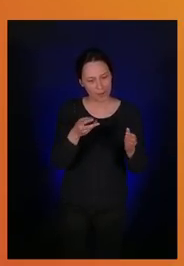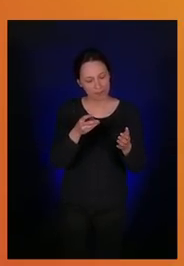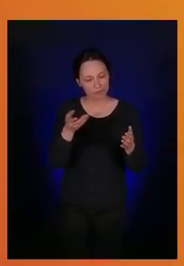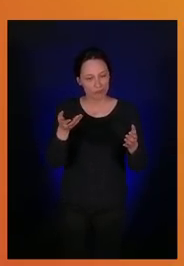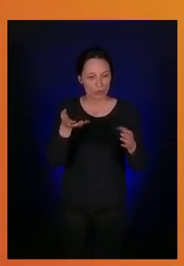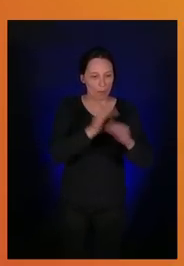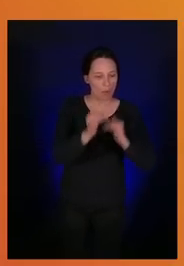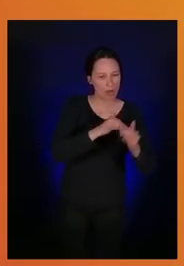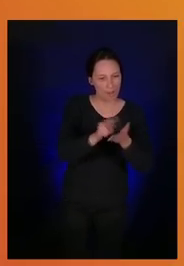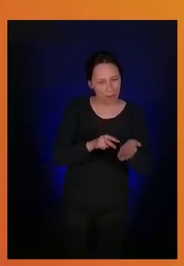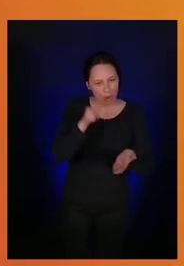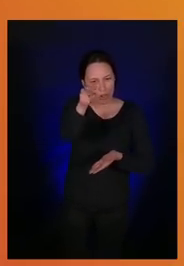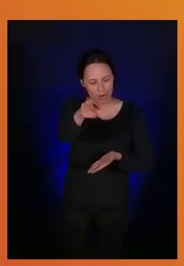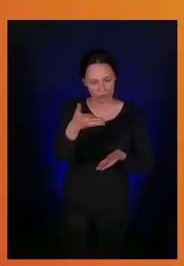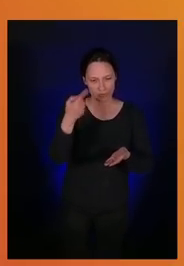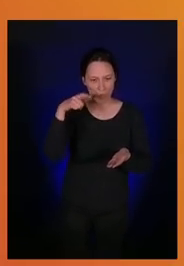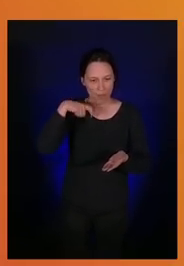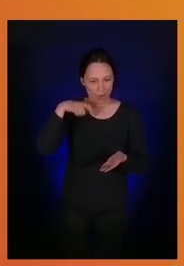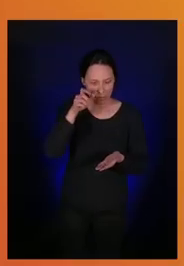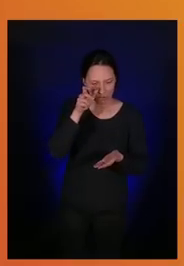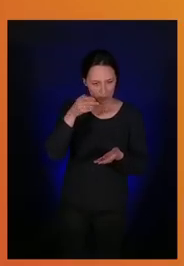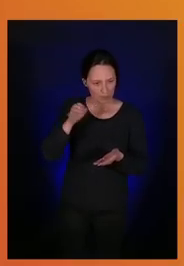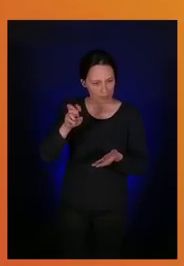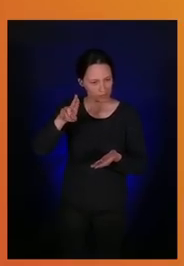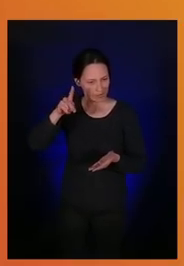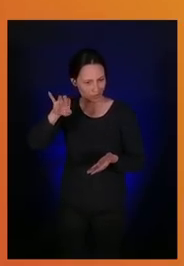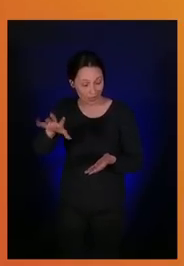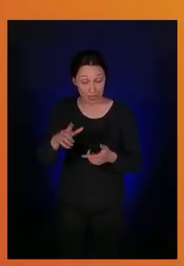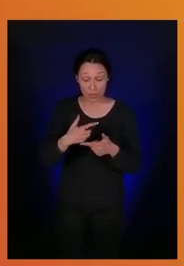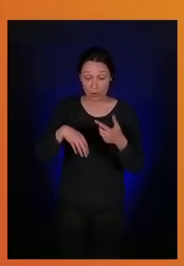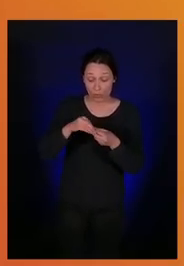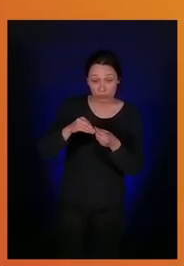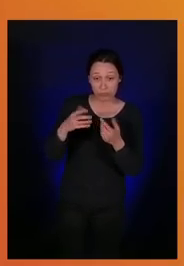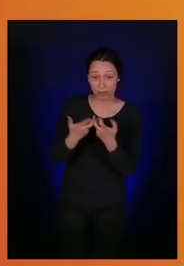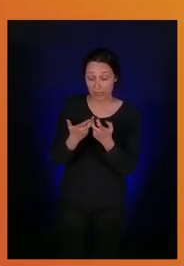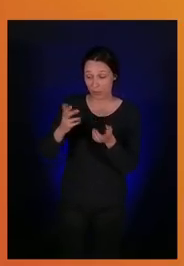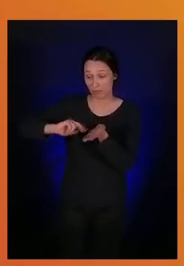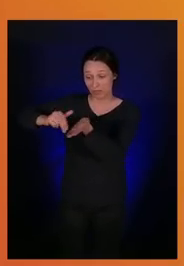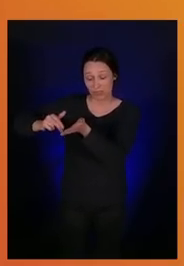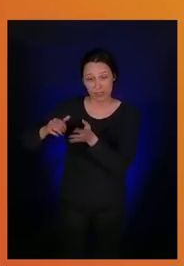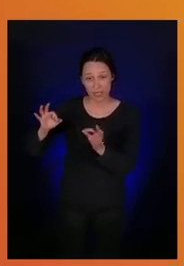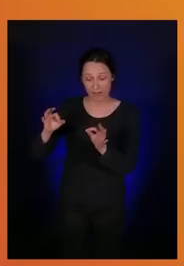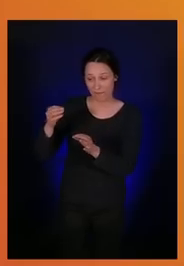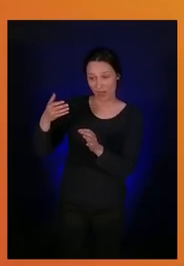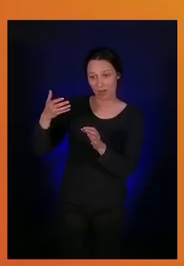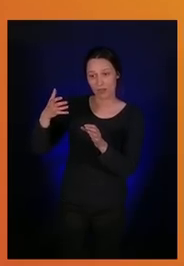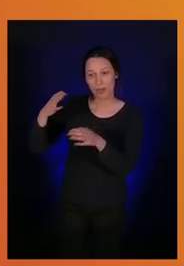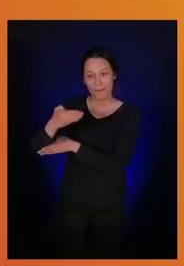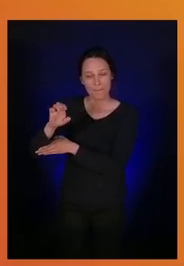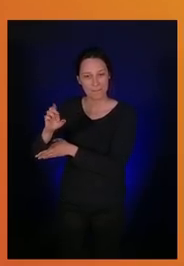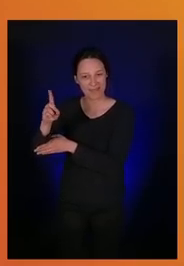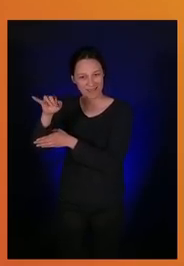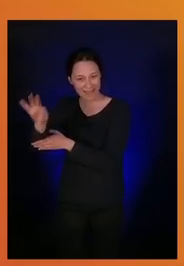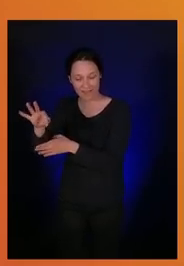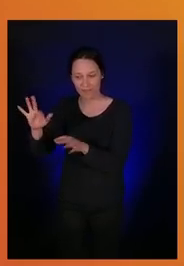aujourd'hui à des réformes comme celle des retraites, ou bien comme la tribune signée aux côtés du MEDEF, appelant à l'Union nationale au début de l'épidémie